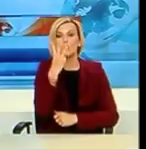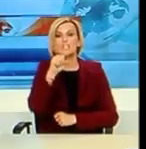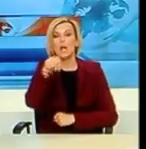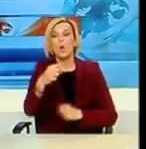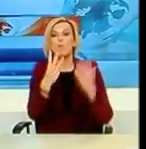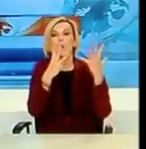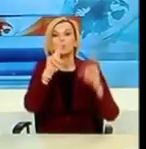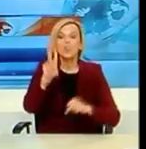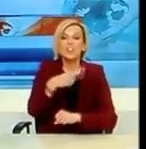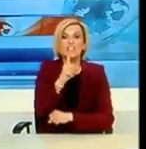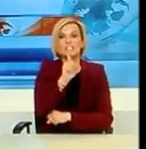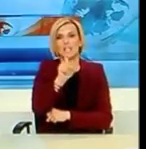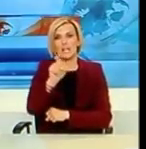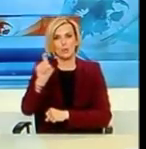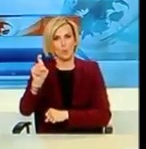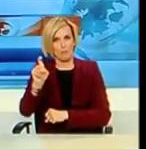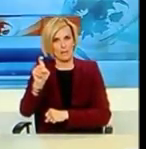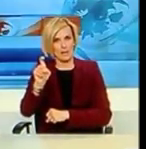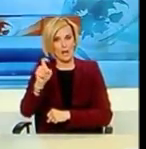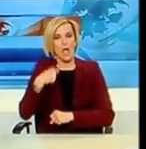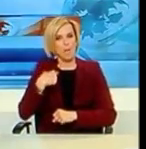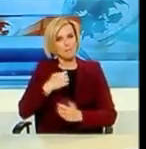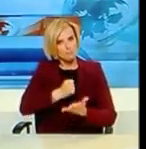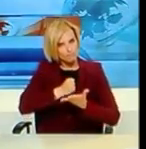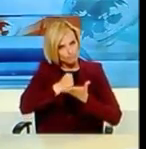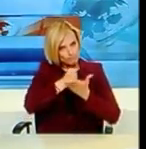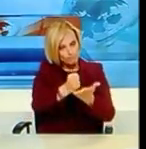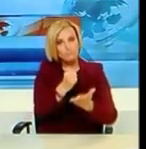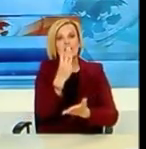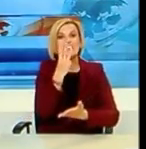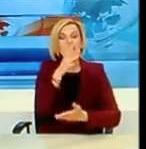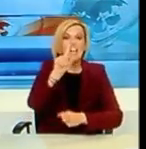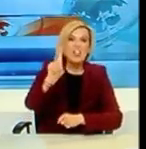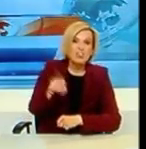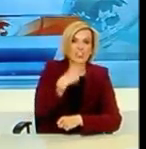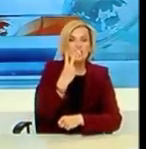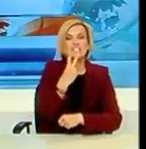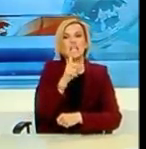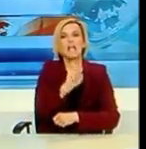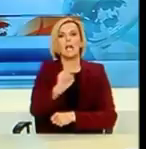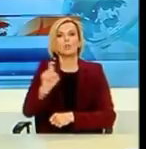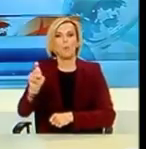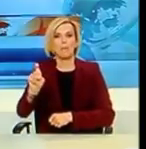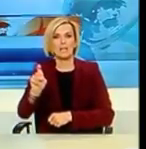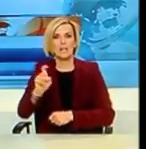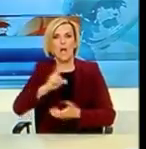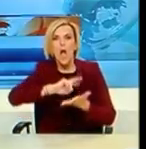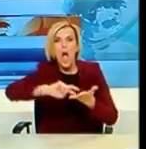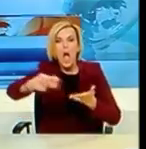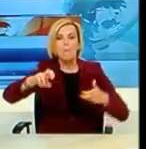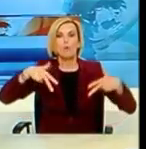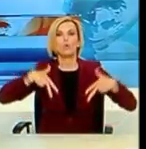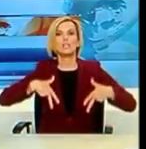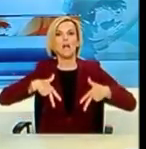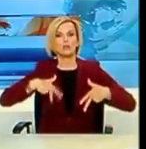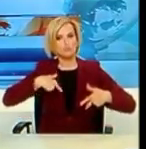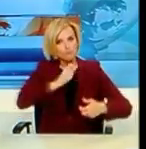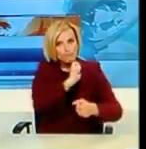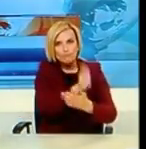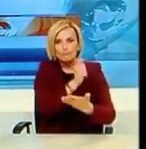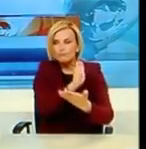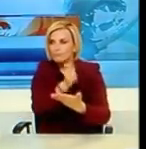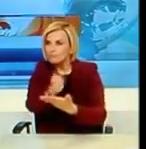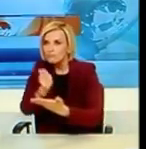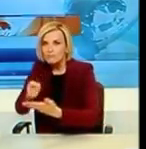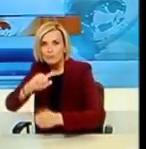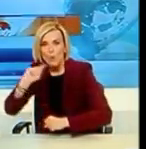θα διατεθούν ακόμα περίπου 3 δις για τη στήριξη της οικονομίας από τον κρατικό προπολογισμό και τουλάχιστον ανά τόσα από τον ανασχεδιασμό